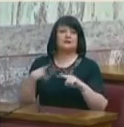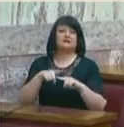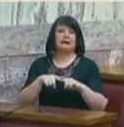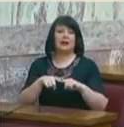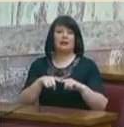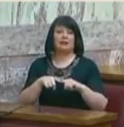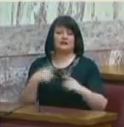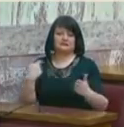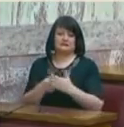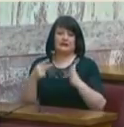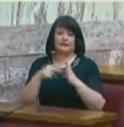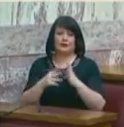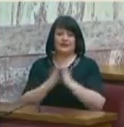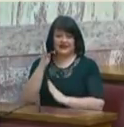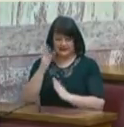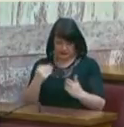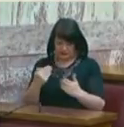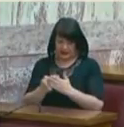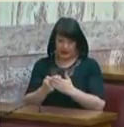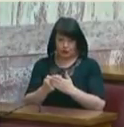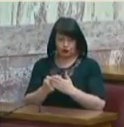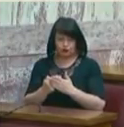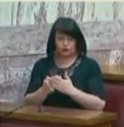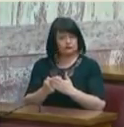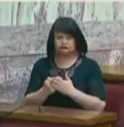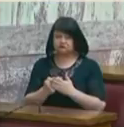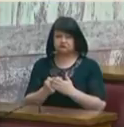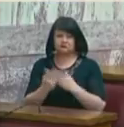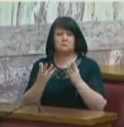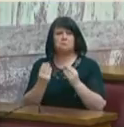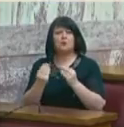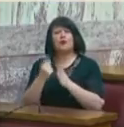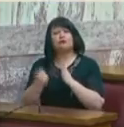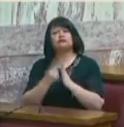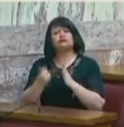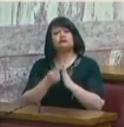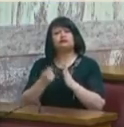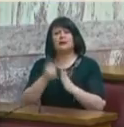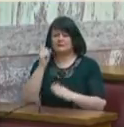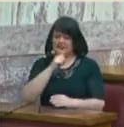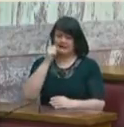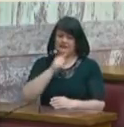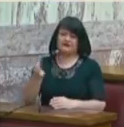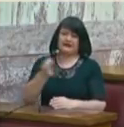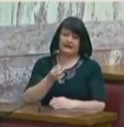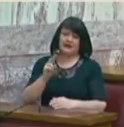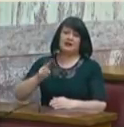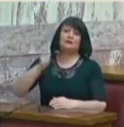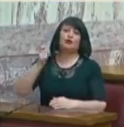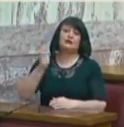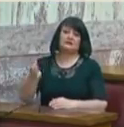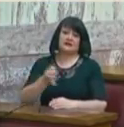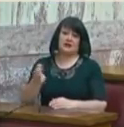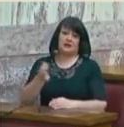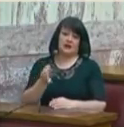τέλος του 2014, όπως πολλές φορές ψευδώς ισχυρίζεστε από